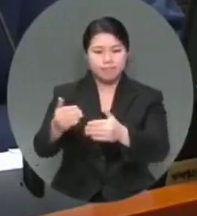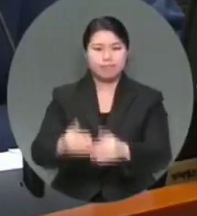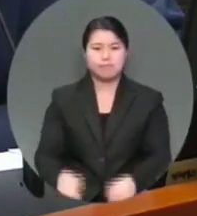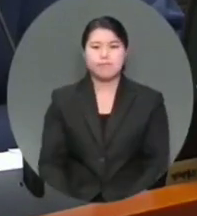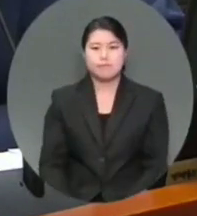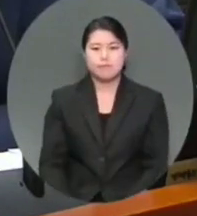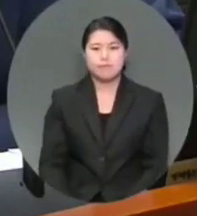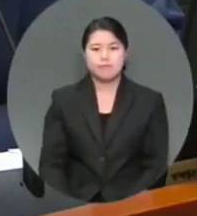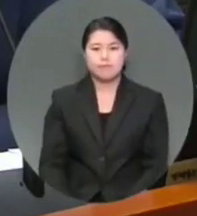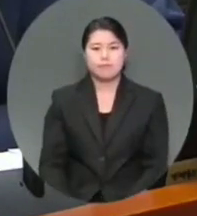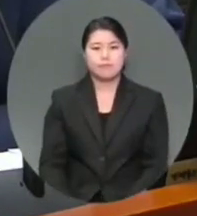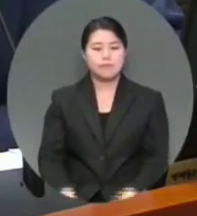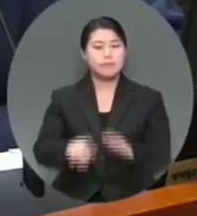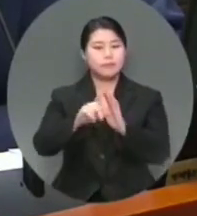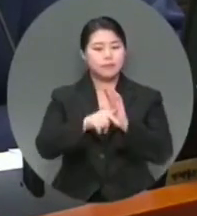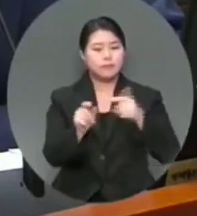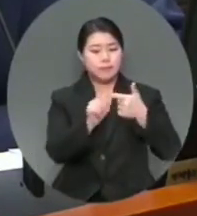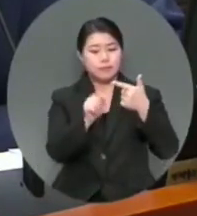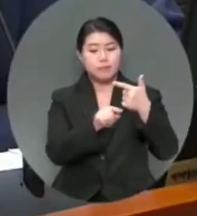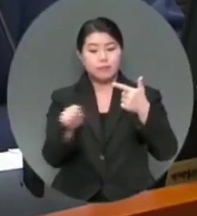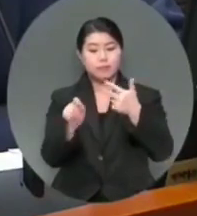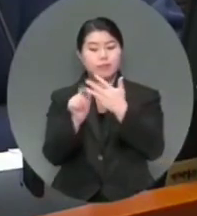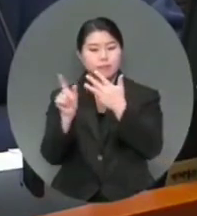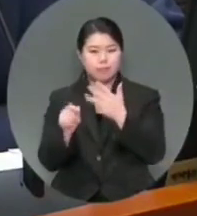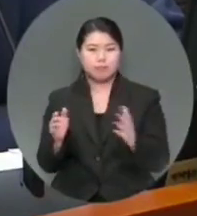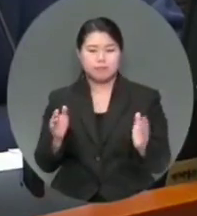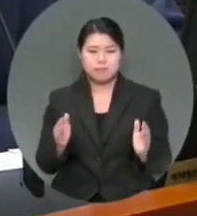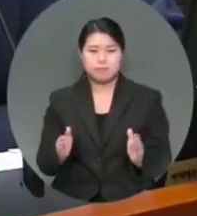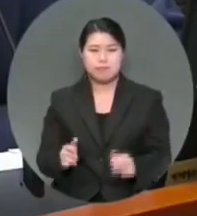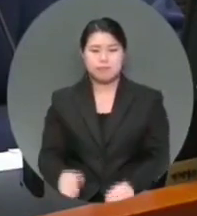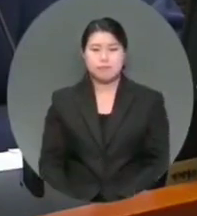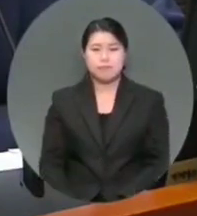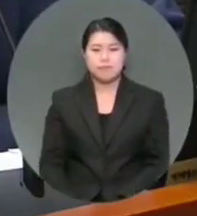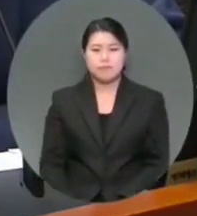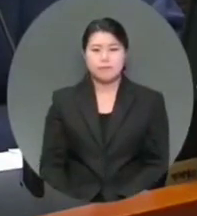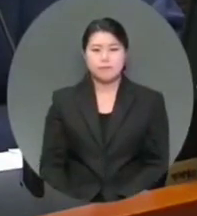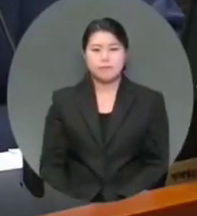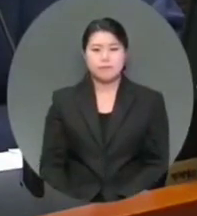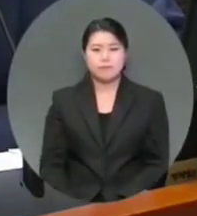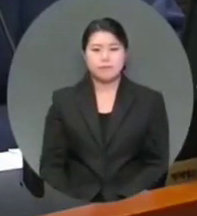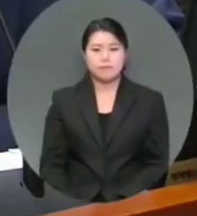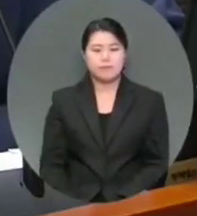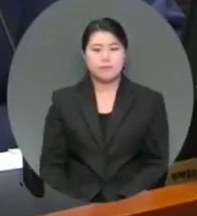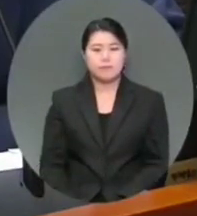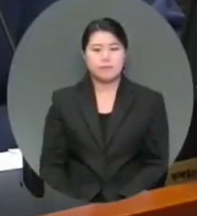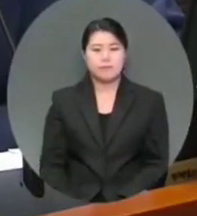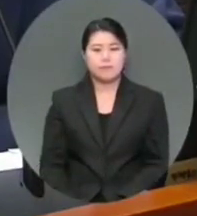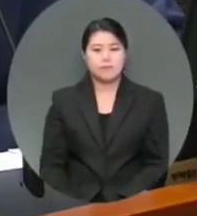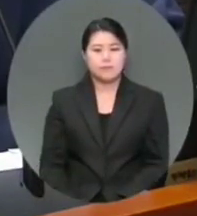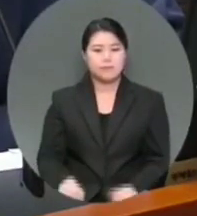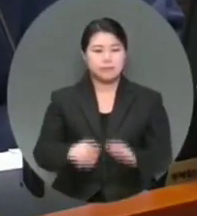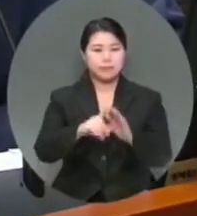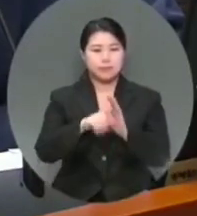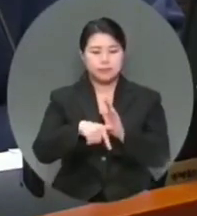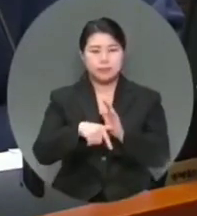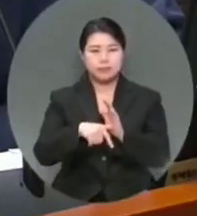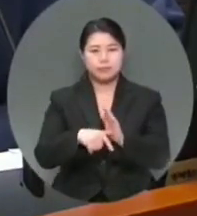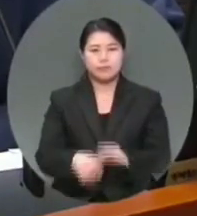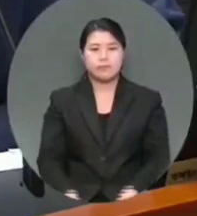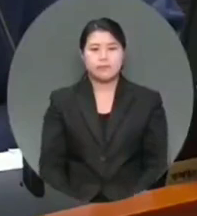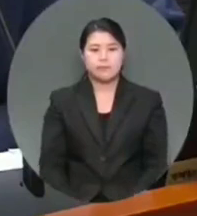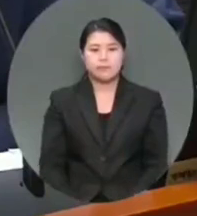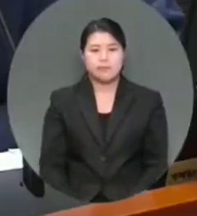거죠. 그 과정이 6월부터 8월까지가 보통상 진행되는 것이다. 자, 그래서 지금 그 과정 속에서 부처의